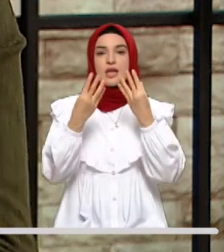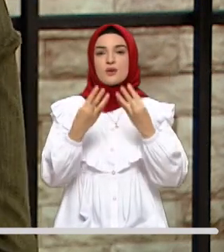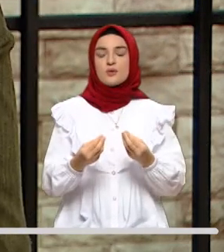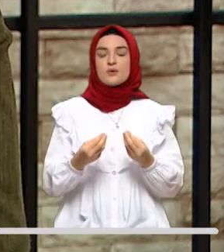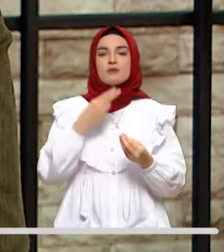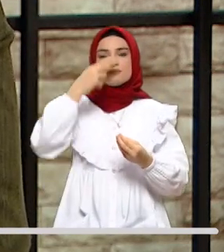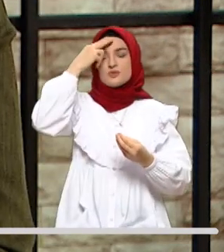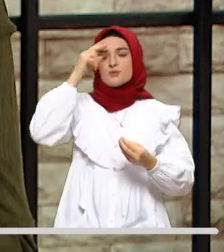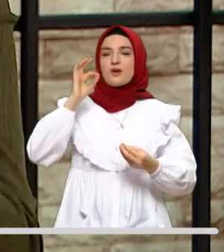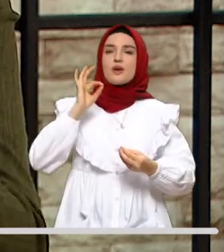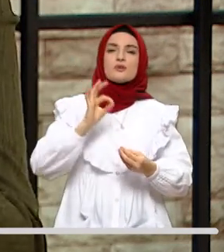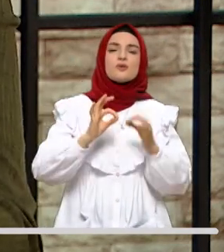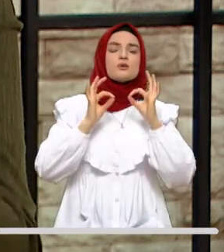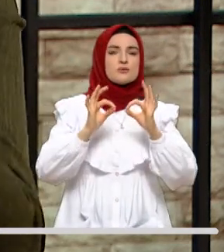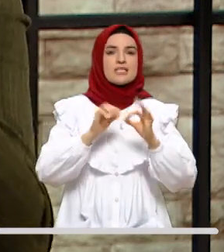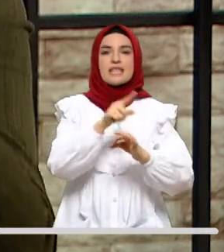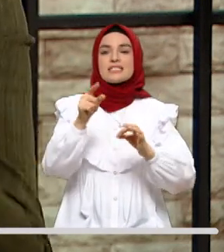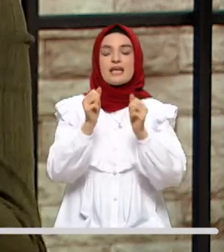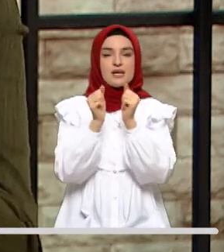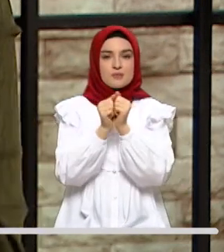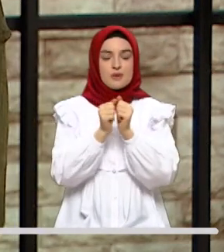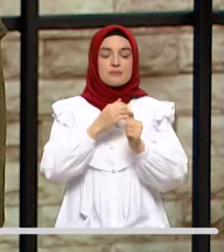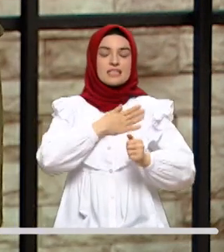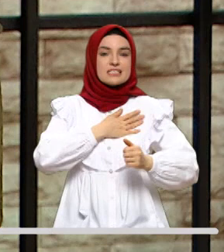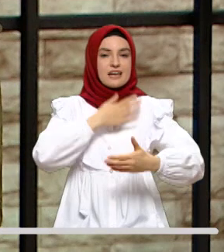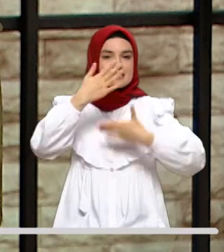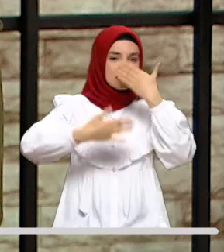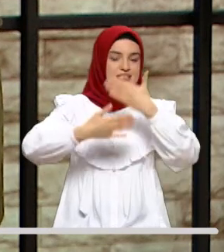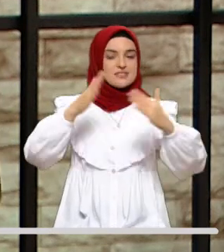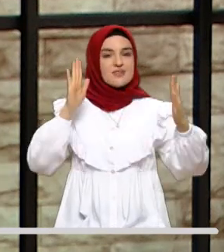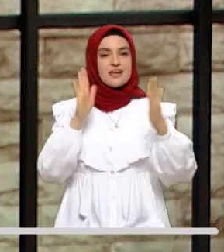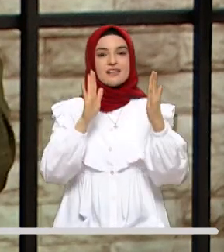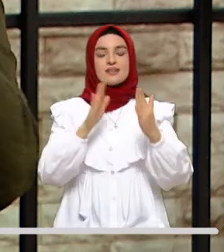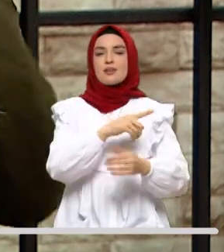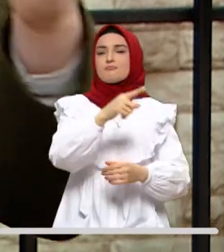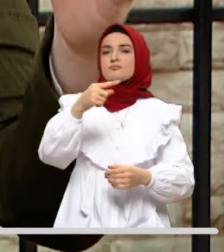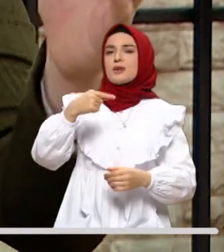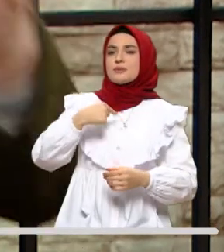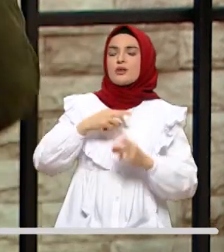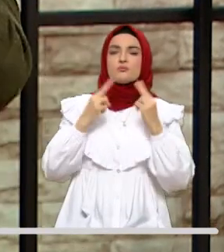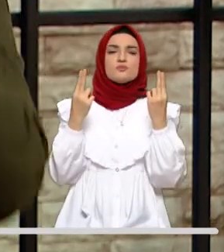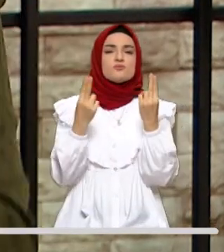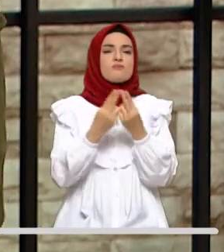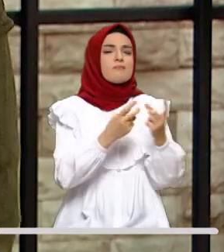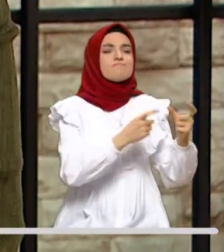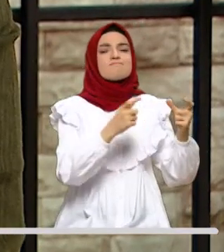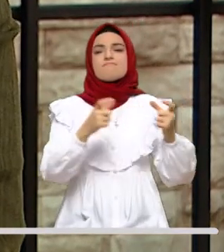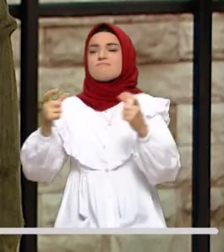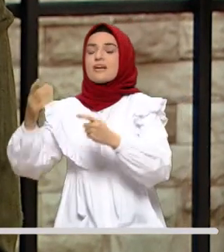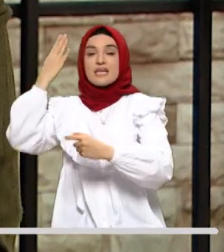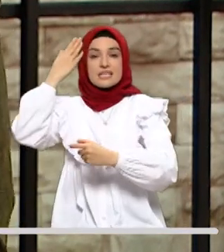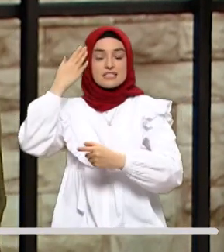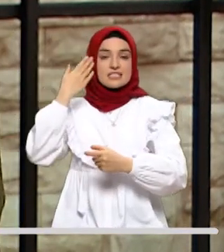Cuma gününde sizlerle birlikte Diyanet TV ekranlarında bizleri dünyanın dört bir bucağında